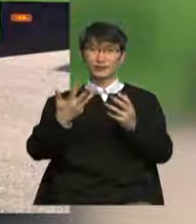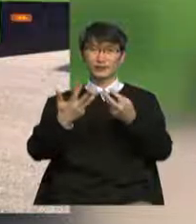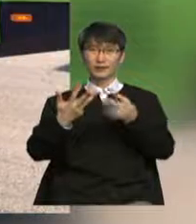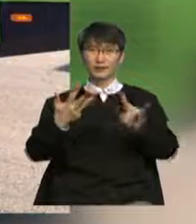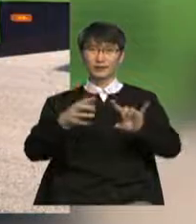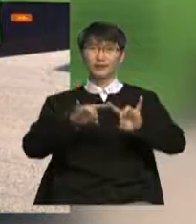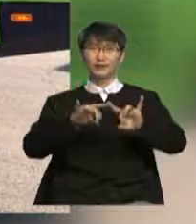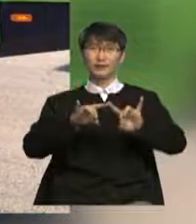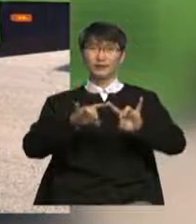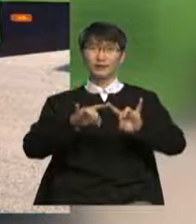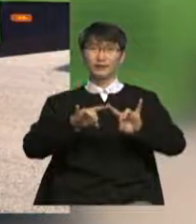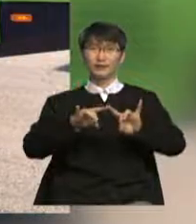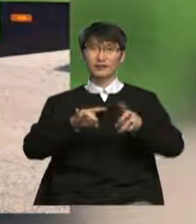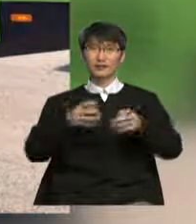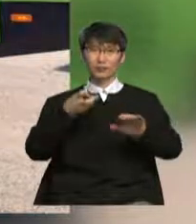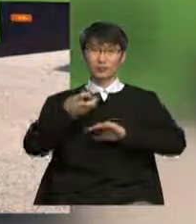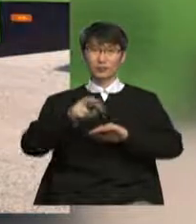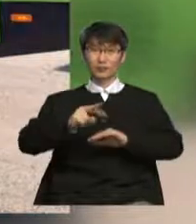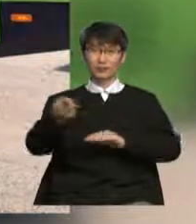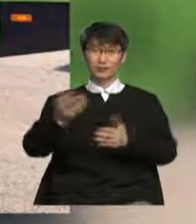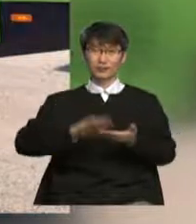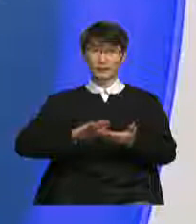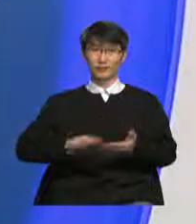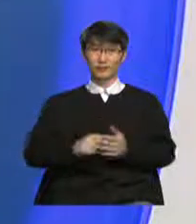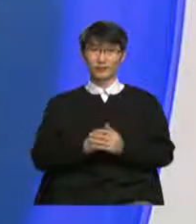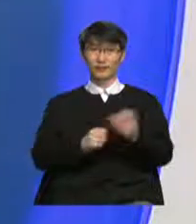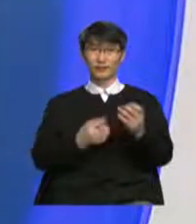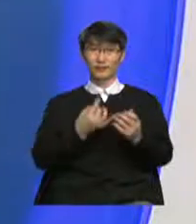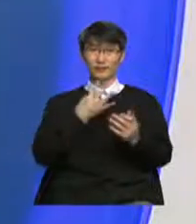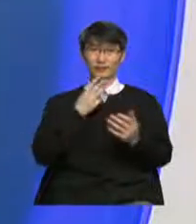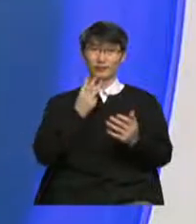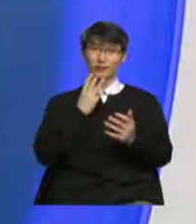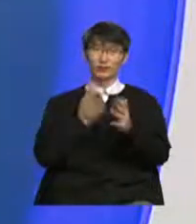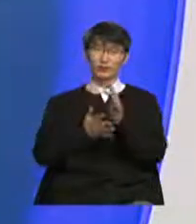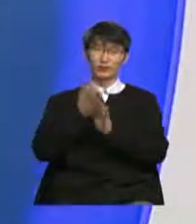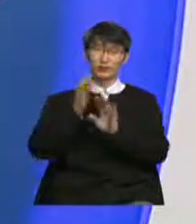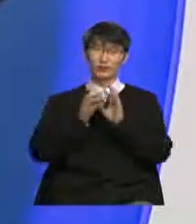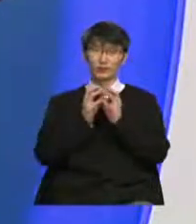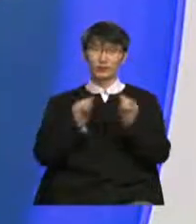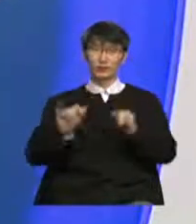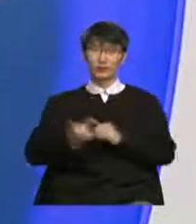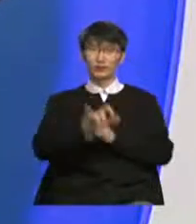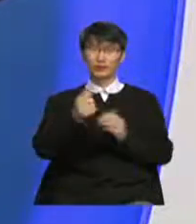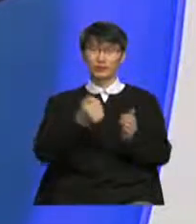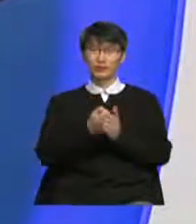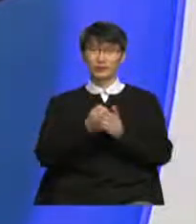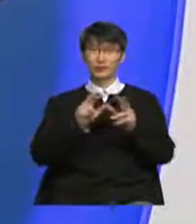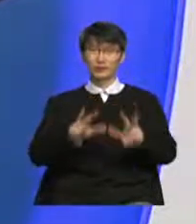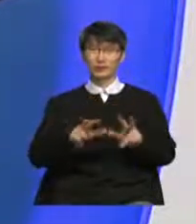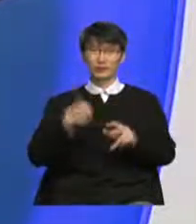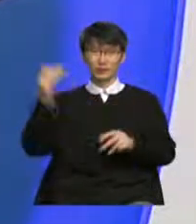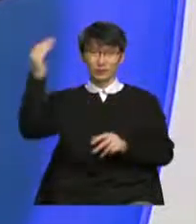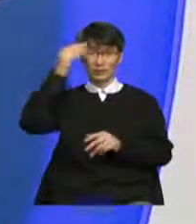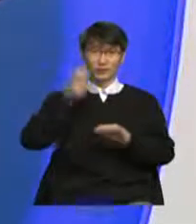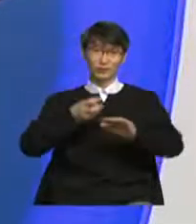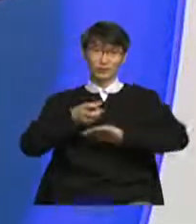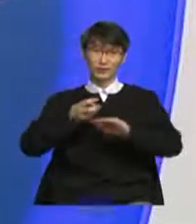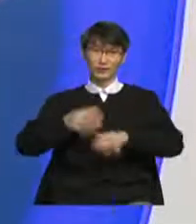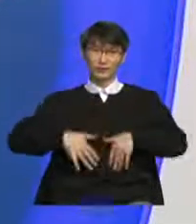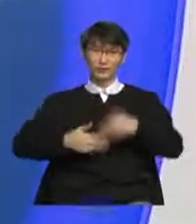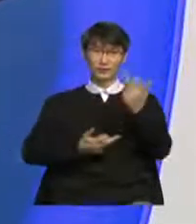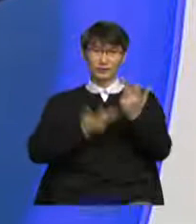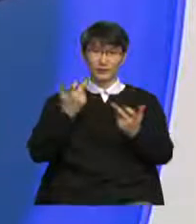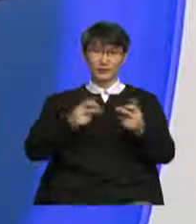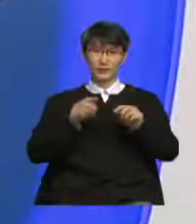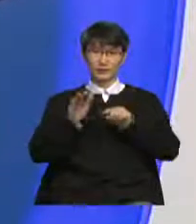전기 저상버스로 전면 교체 도입했습니다. 다만 서울시안 관계자에 따르면 코로나19로 현재 관광버스의 남산공원